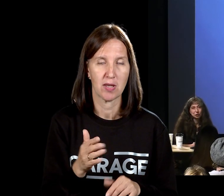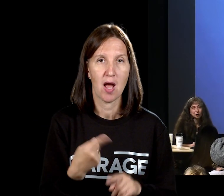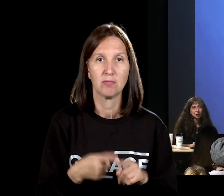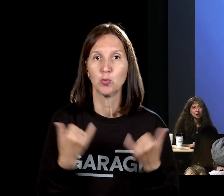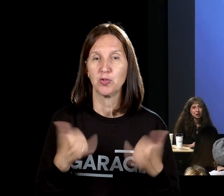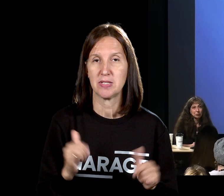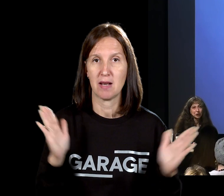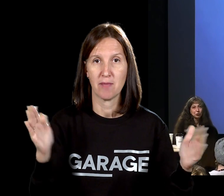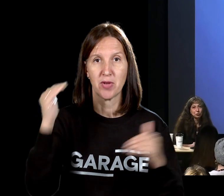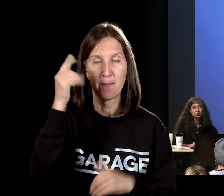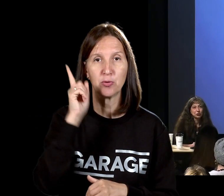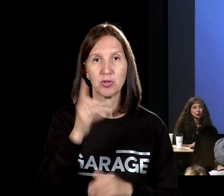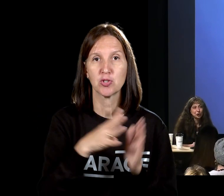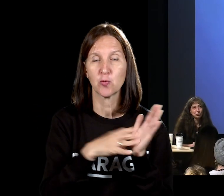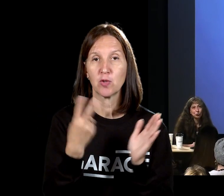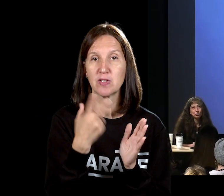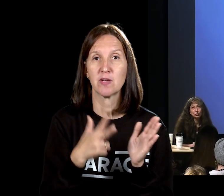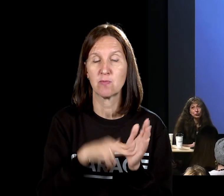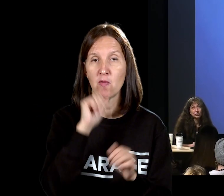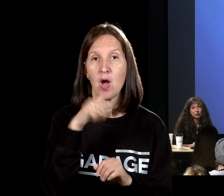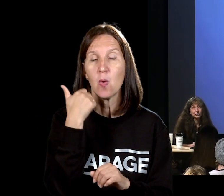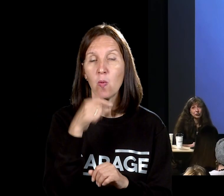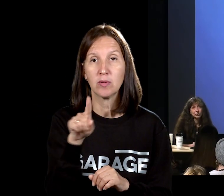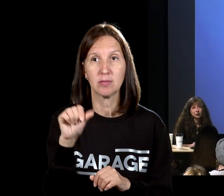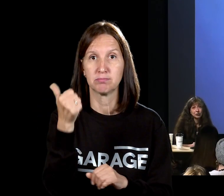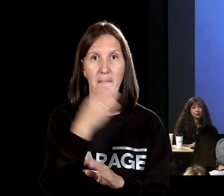года, которая абсолютно предвосхищает то, что в